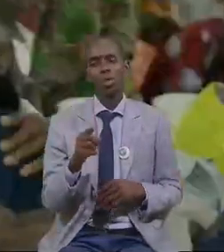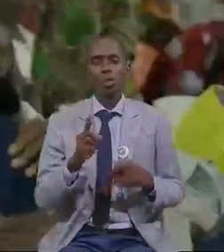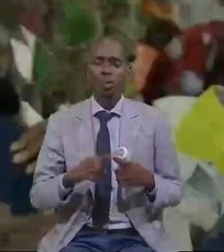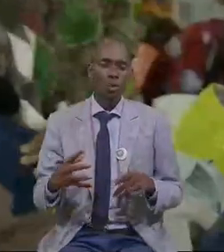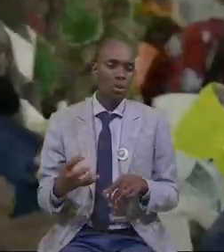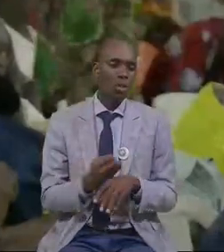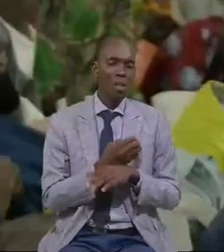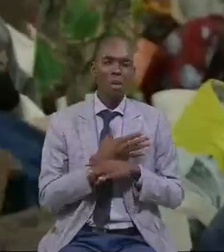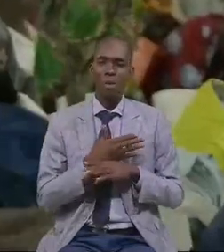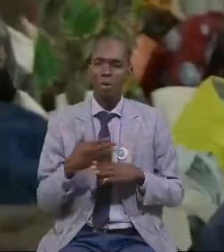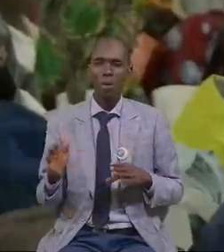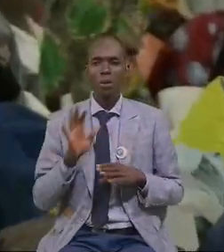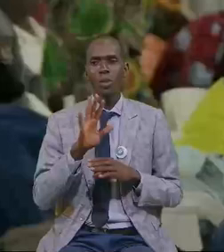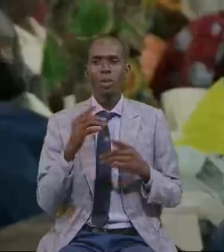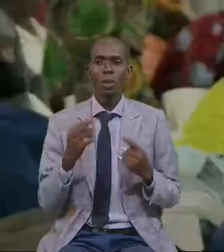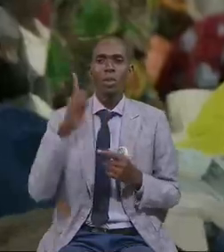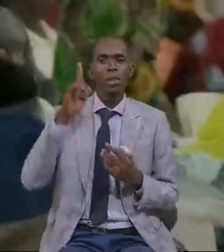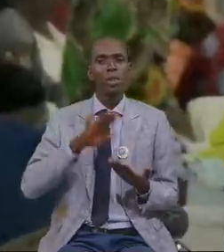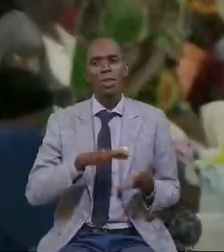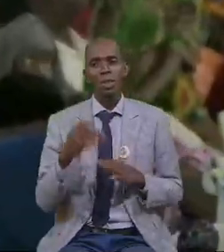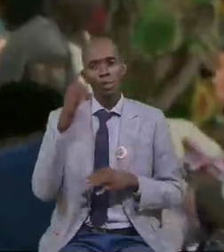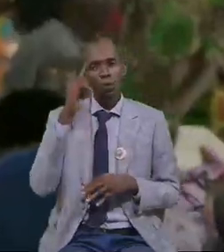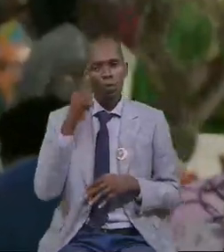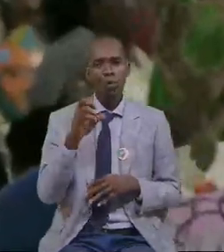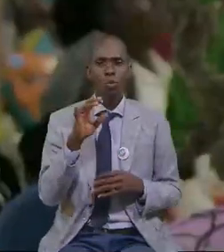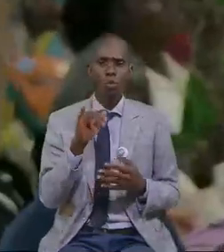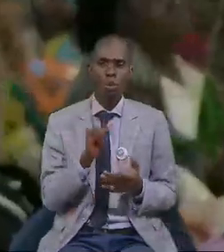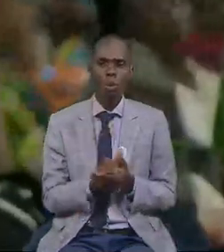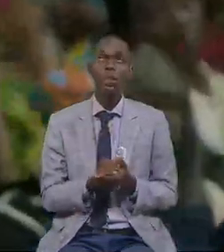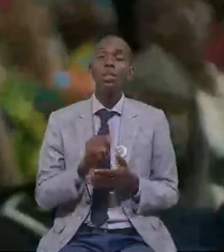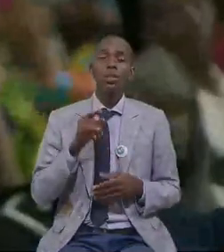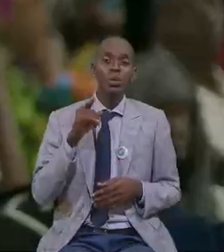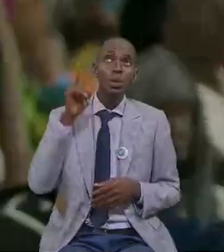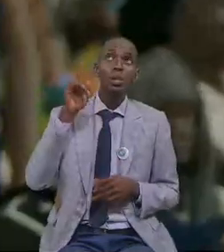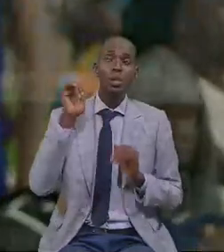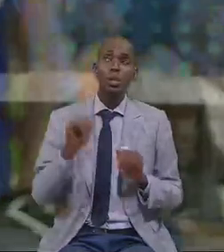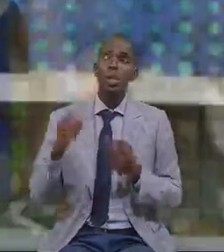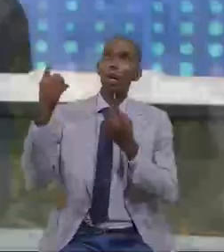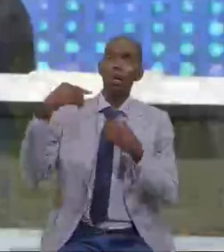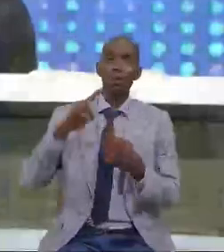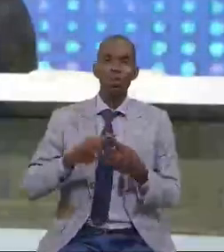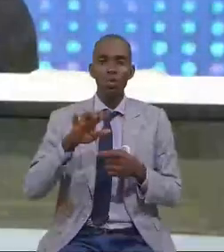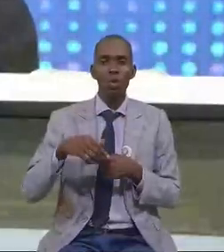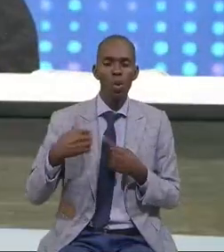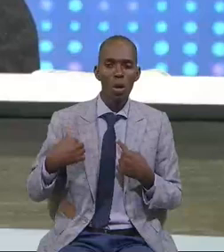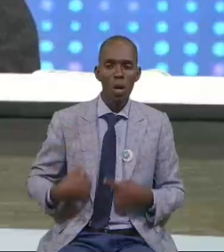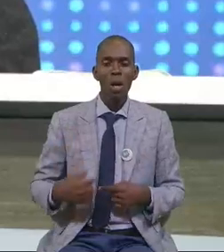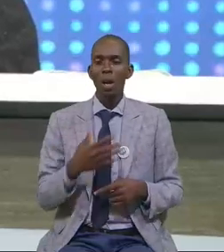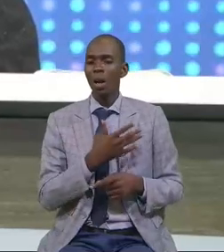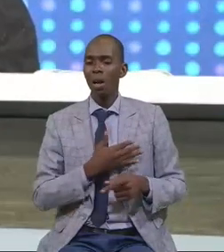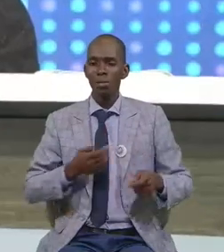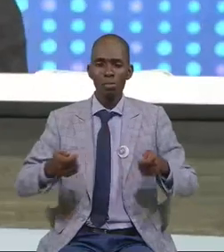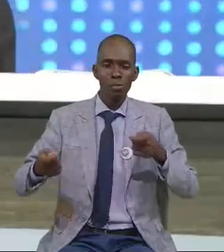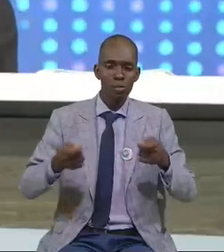Alors, tu crois au Seigneur Jésus, il est mort pour toi pour ôter tes péchés, il est mort pour toi pour venir dans ton cœur et pour